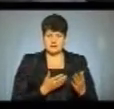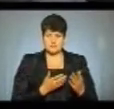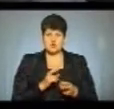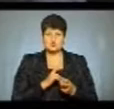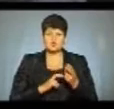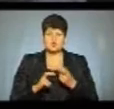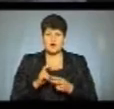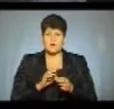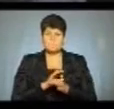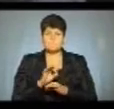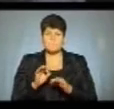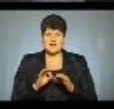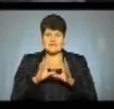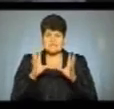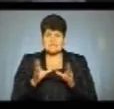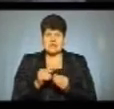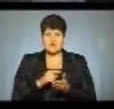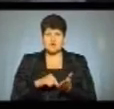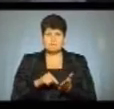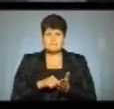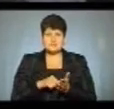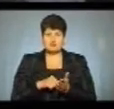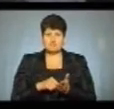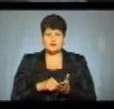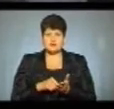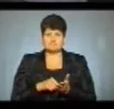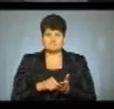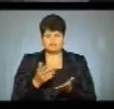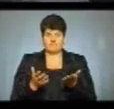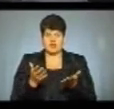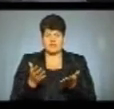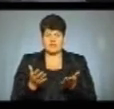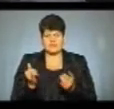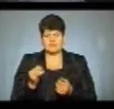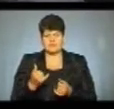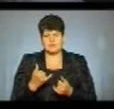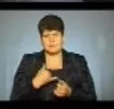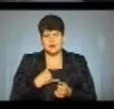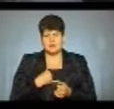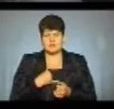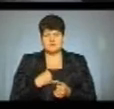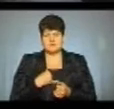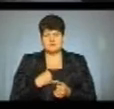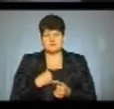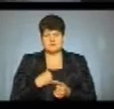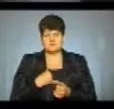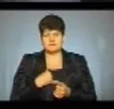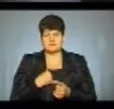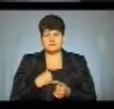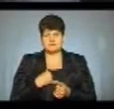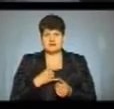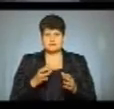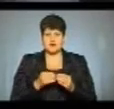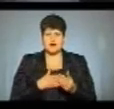шукав проєкт загальноміської такої ваги. І, як на мене, то проєкт від